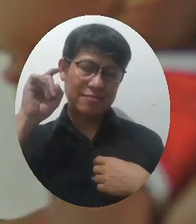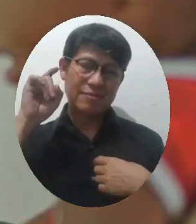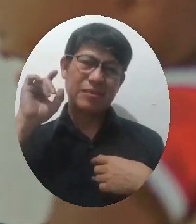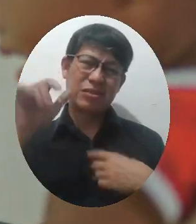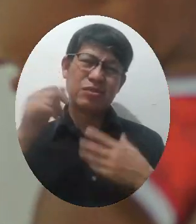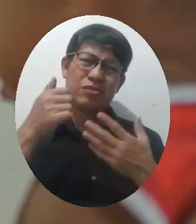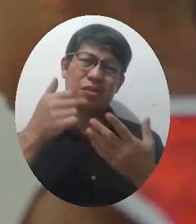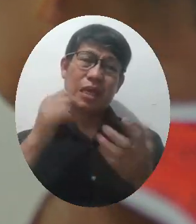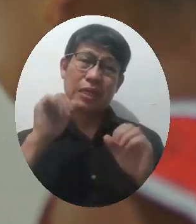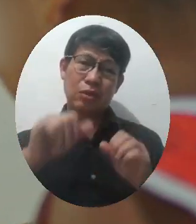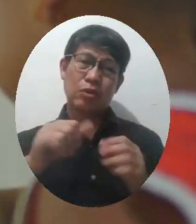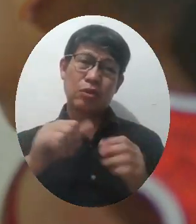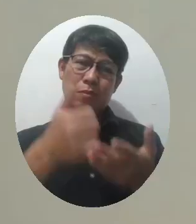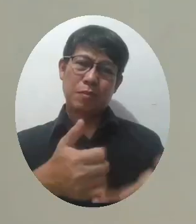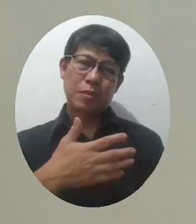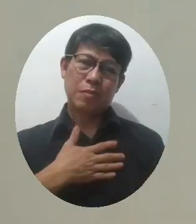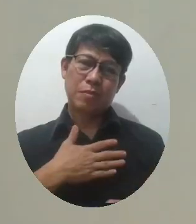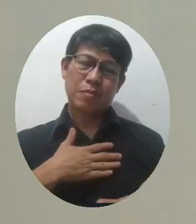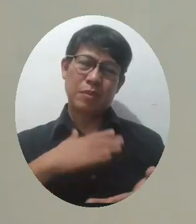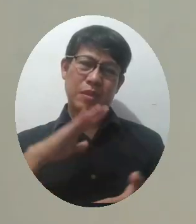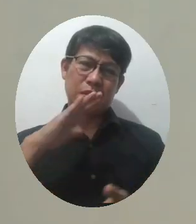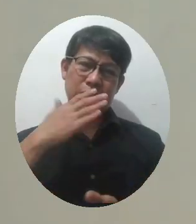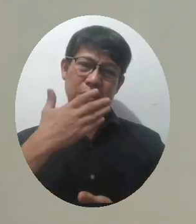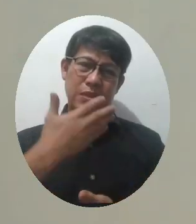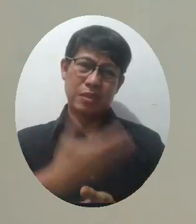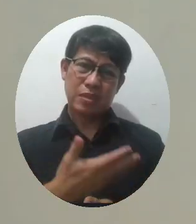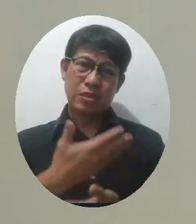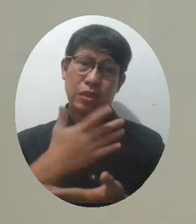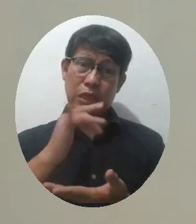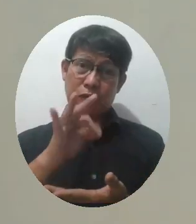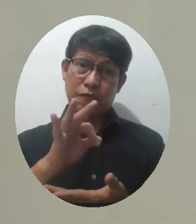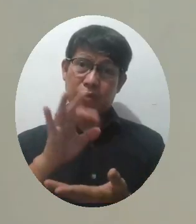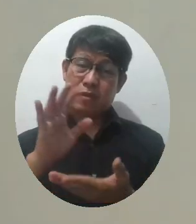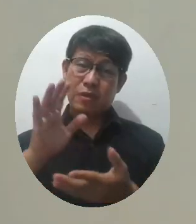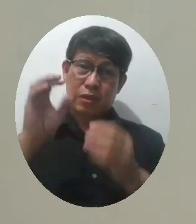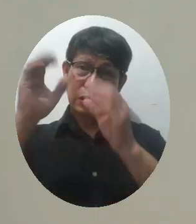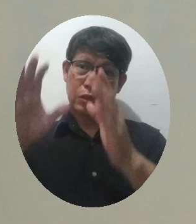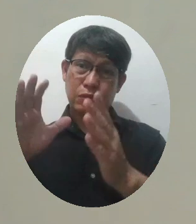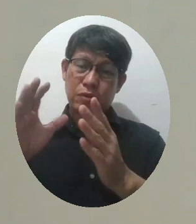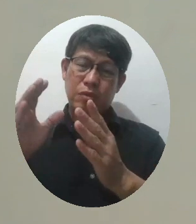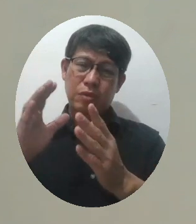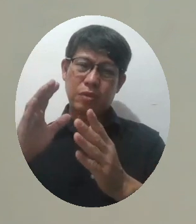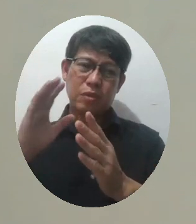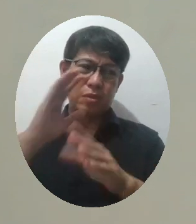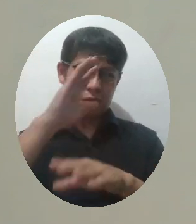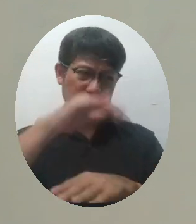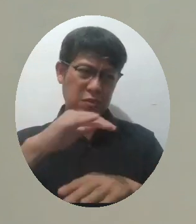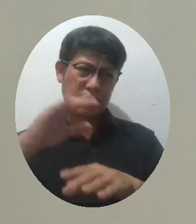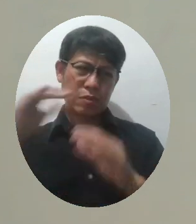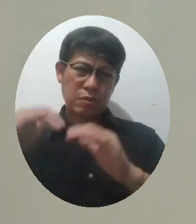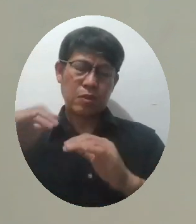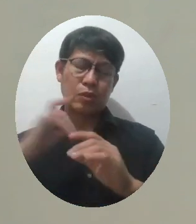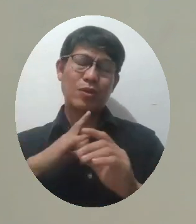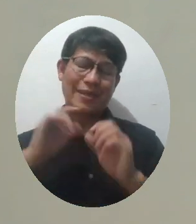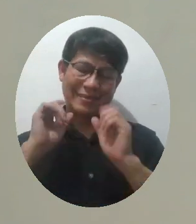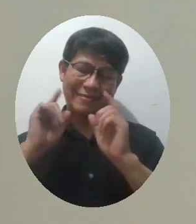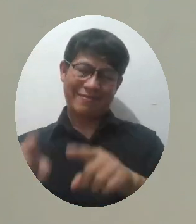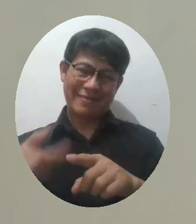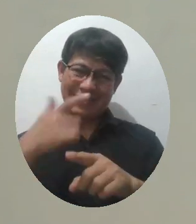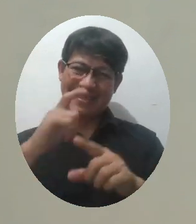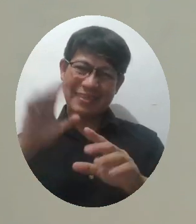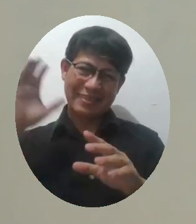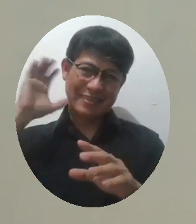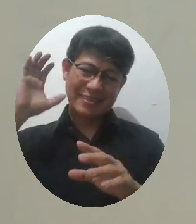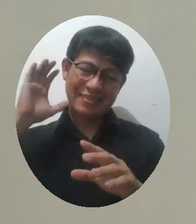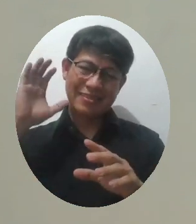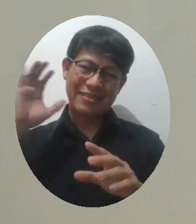mga pangailangan nila tulad sa school po. Pag may meeting, nasabihin nila, "Ma, may meeting." Ganto ganyan. Tapos, "Ma, minsan yung panganay ko